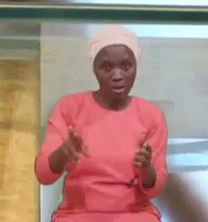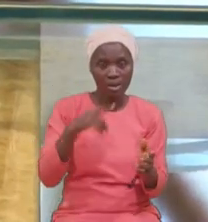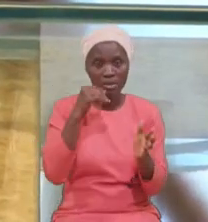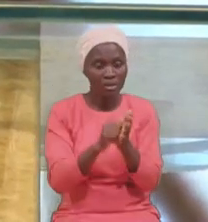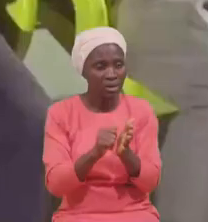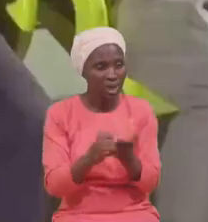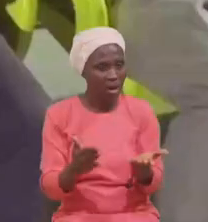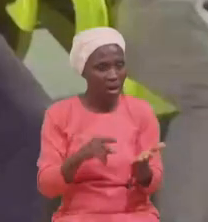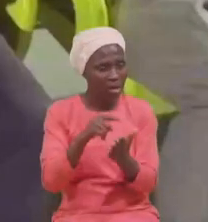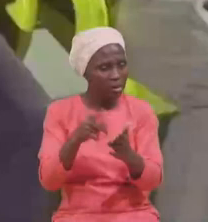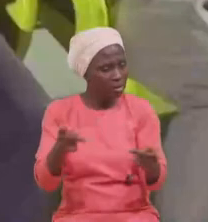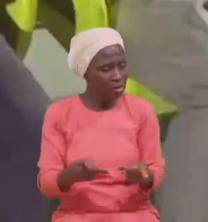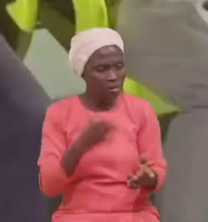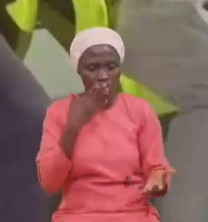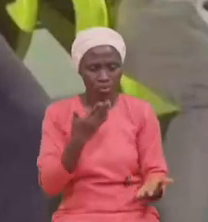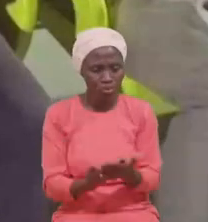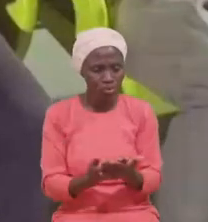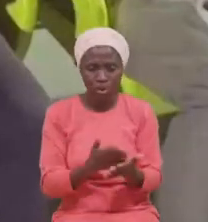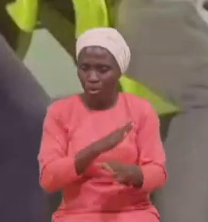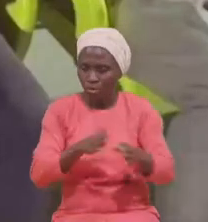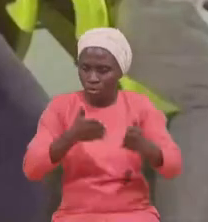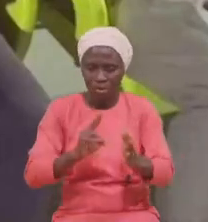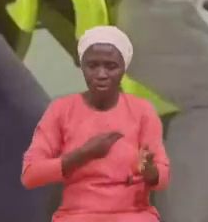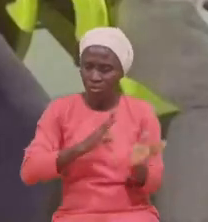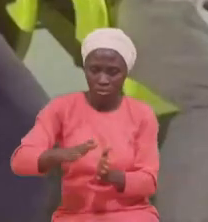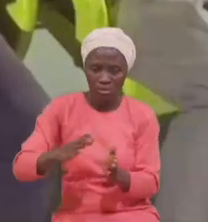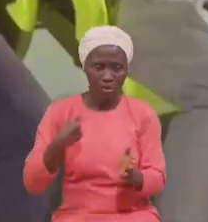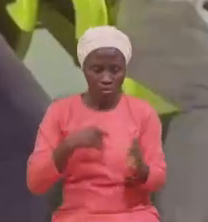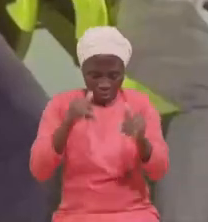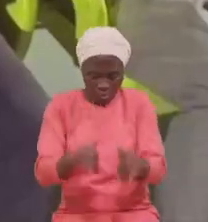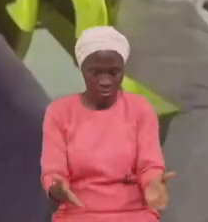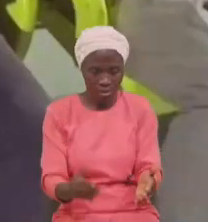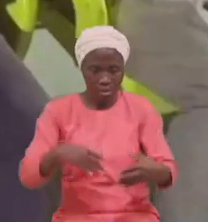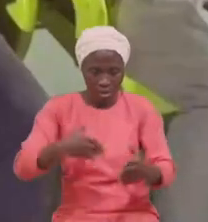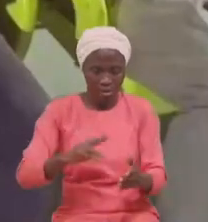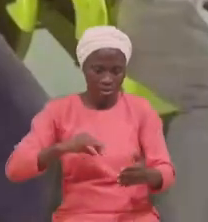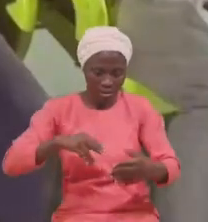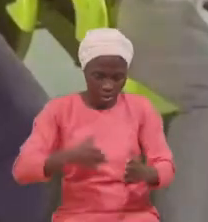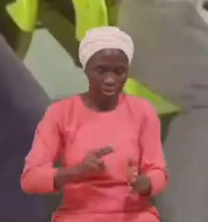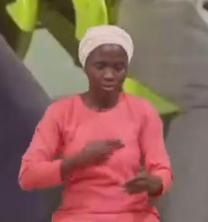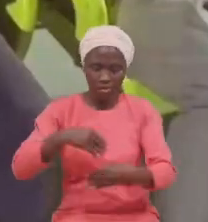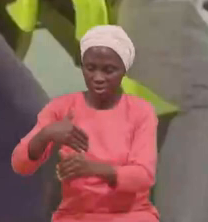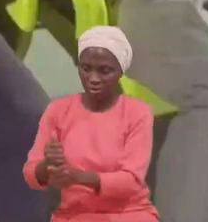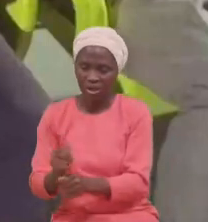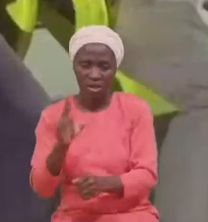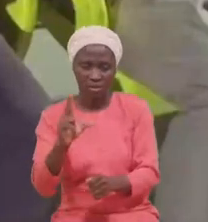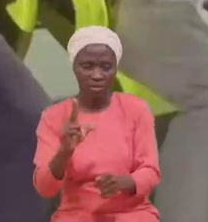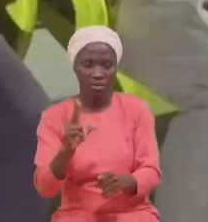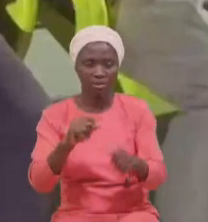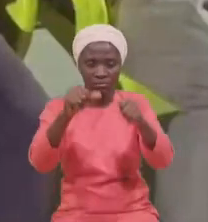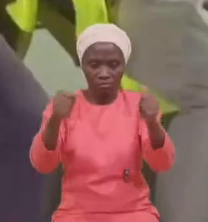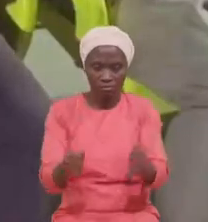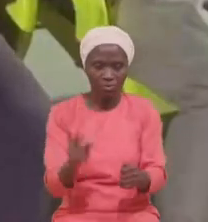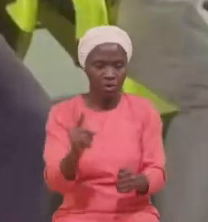dit, Seigneur, ne nous laisse pas quitter ici. Ceci est un lieu glorieux. Faisons trois tentes, une pour